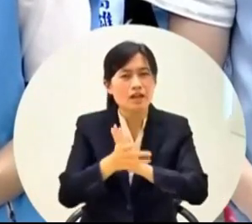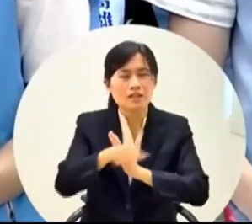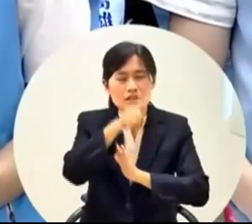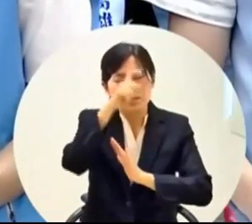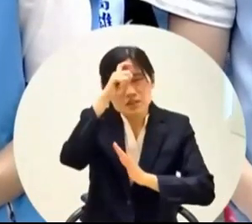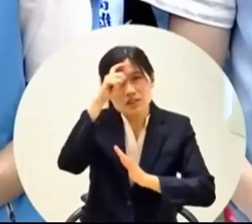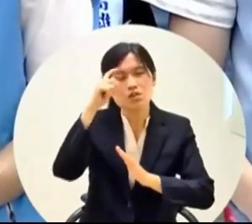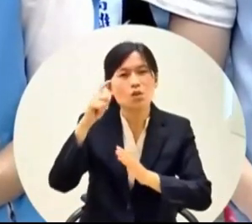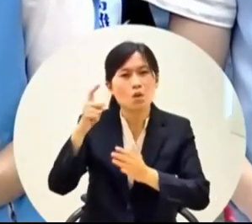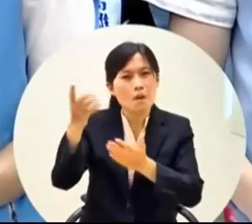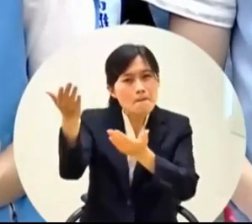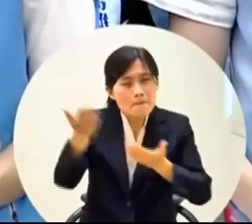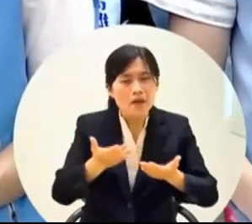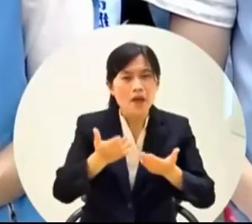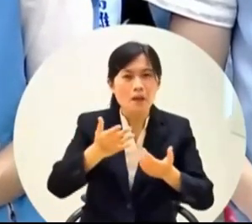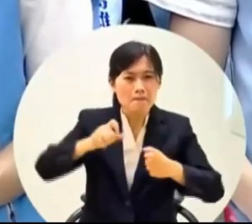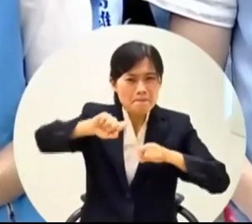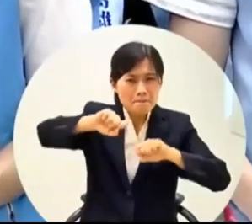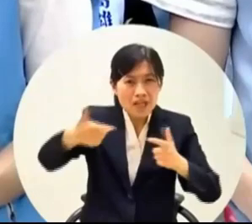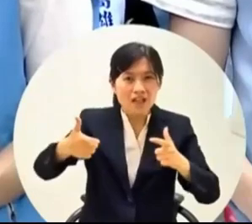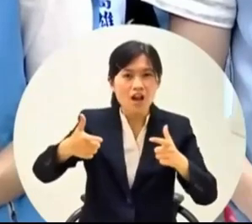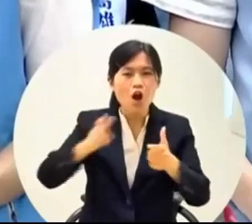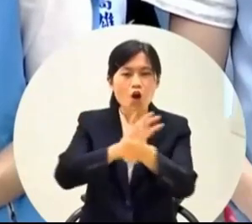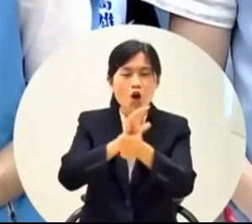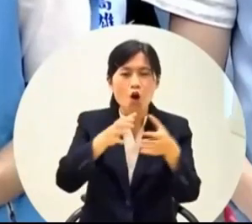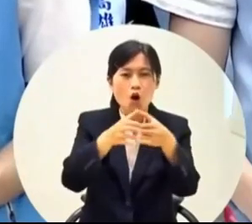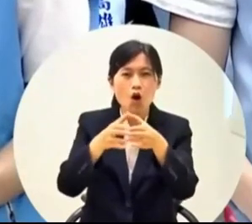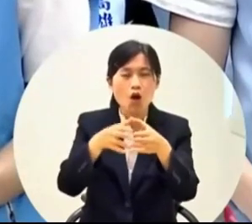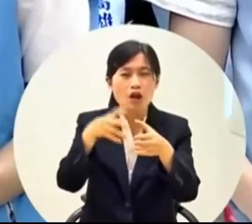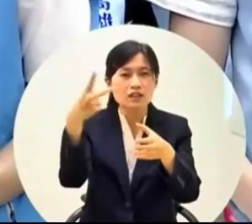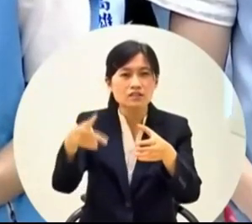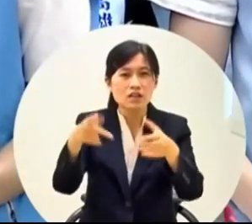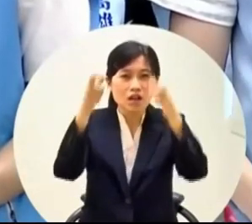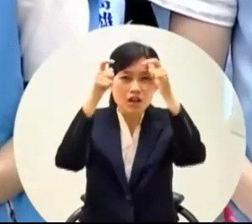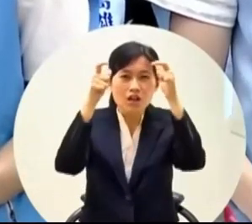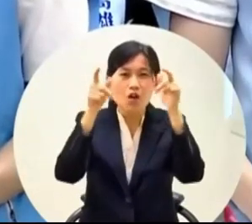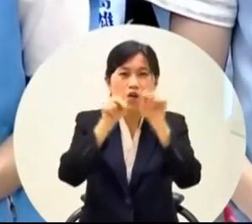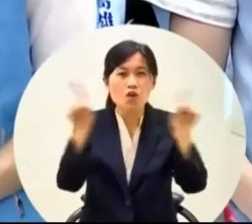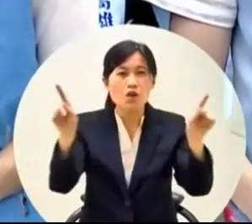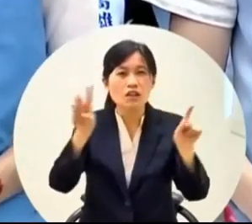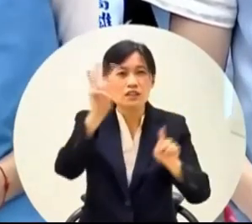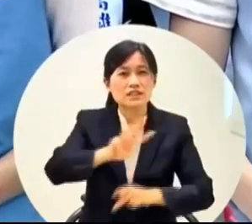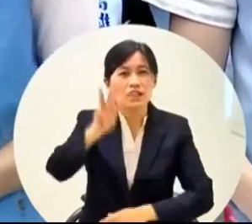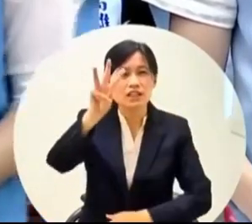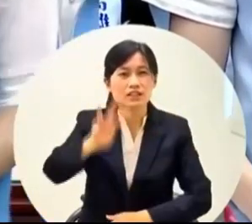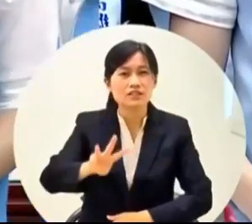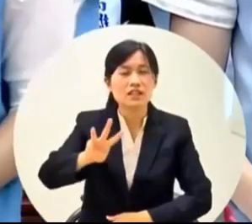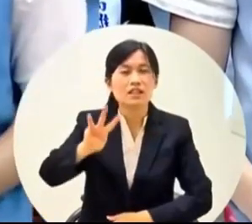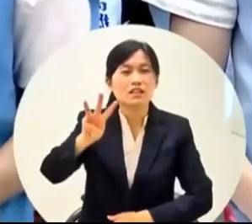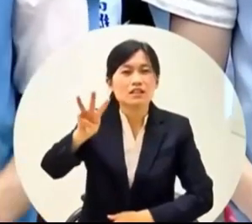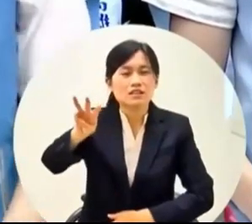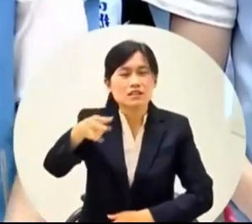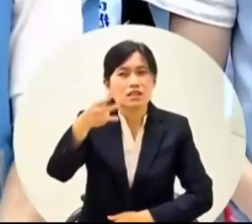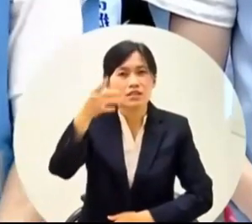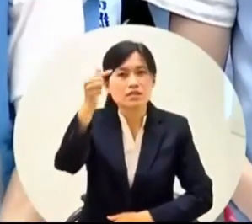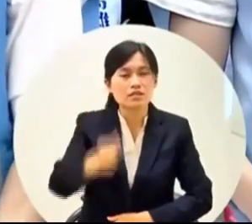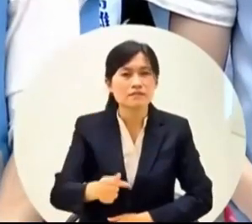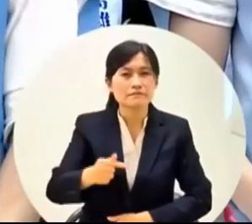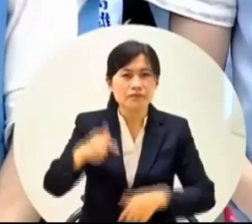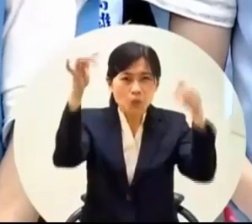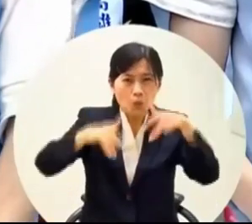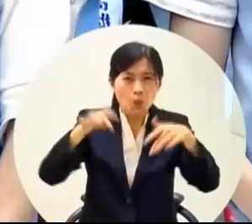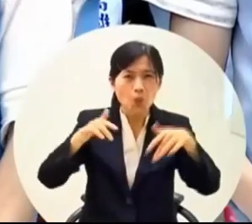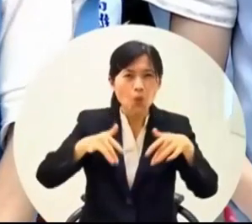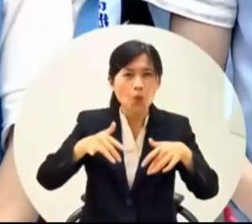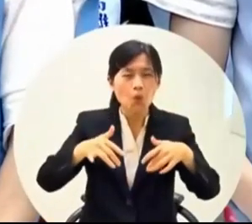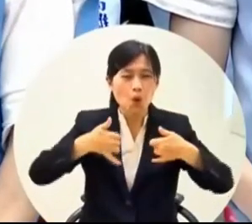样的服务团队。另外，高雄市负债全台湾第一3300亿，一场大雨5000个路